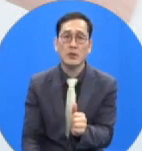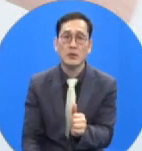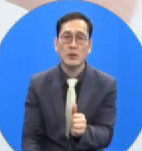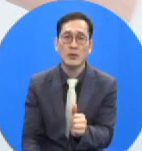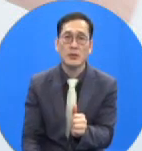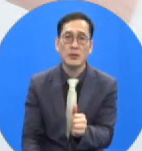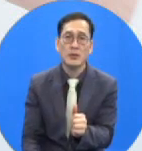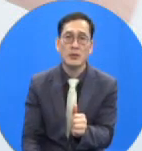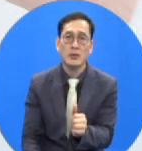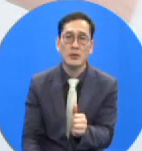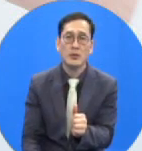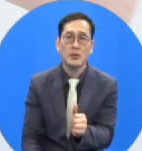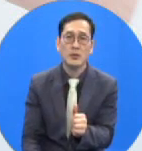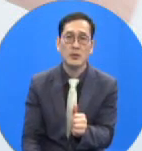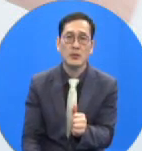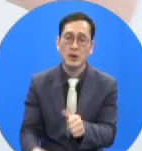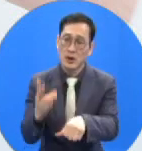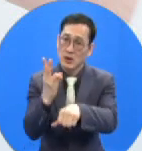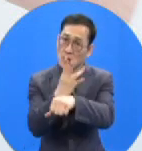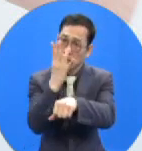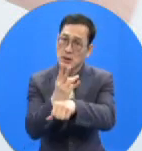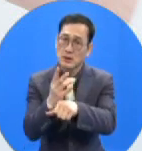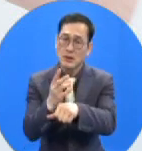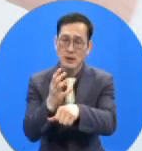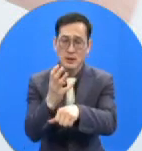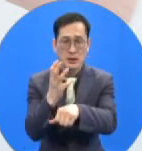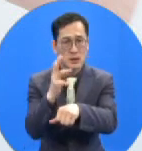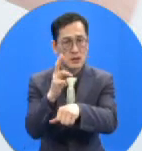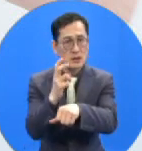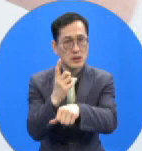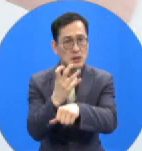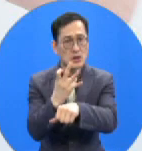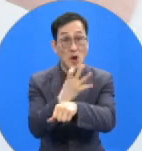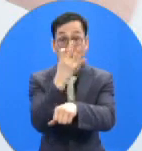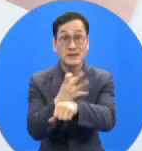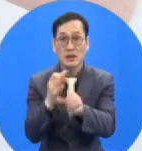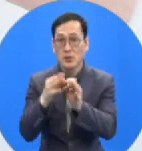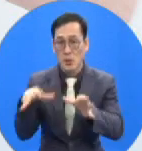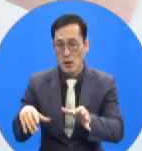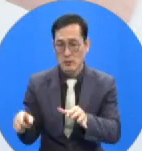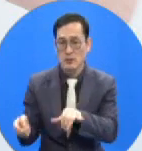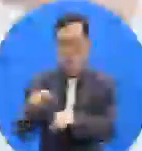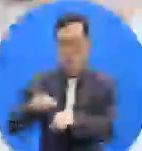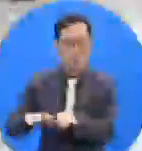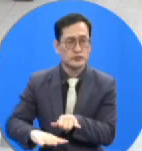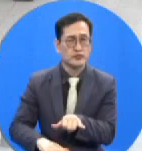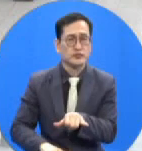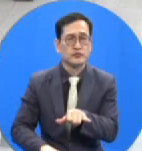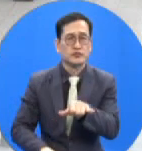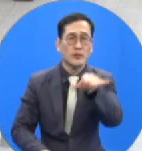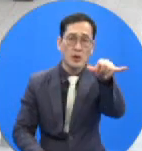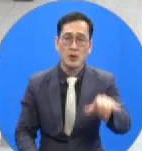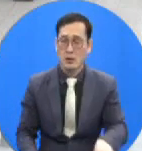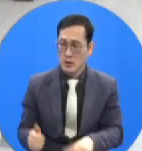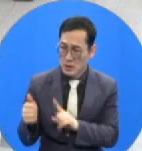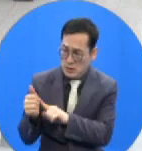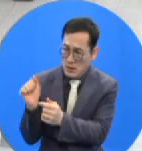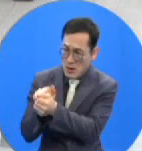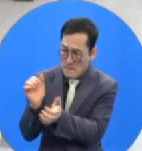먹고 잠도 같이 자고 영화도 같이 본 사람들 20여 명을 현재 조사 중입니다. 이분들은 이 뉴스 보고 얼마나